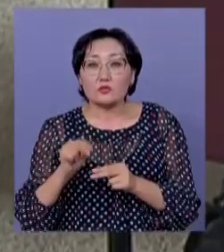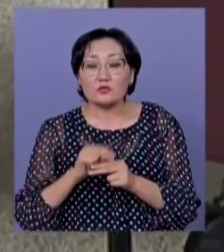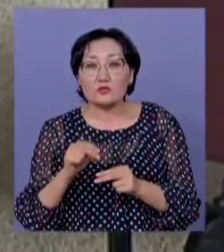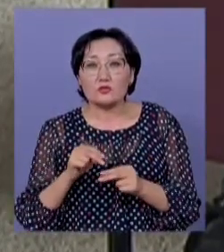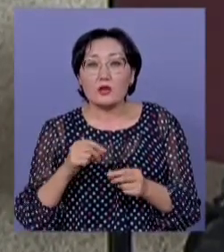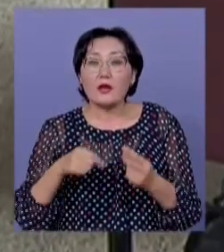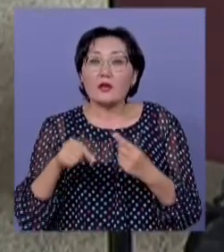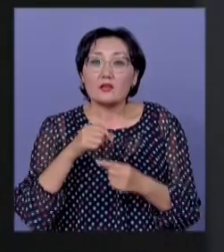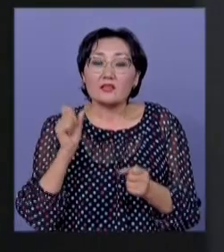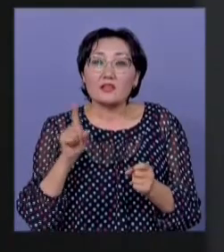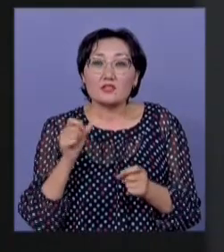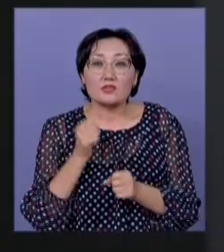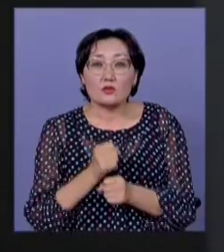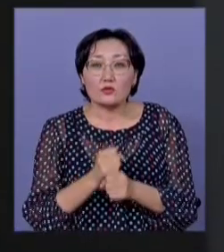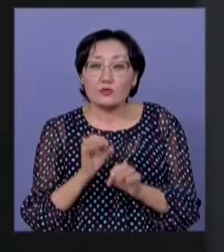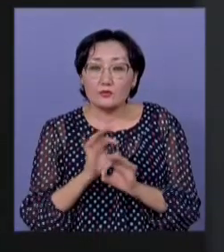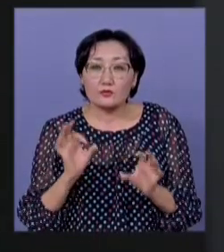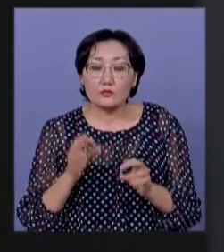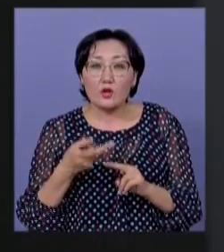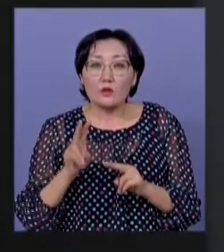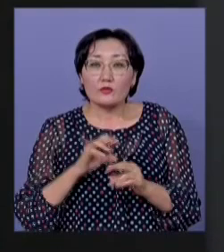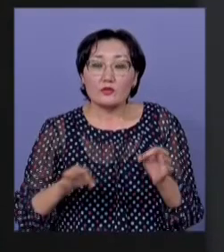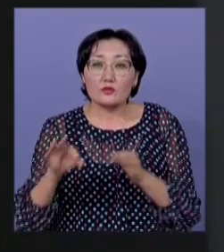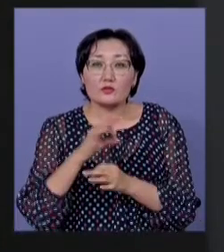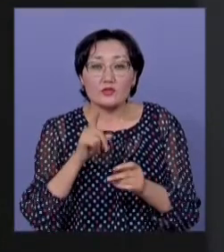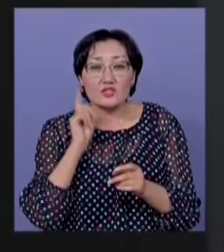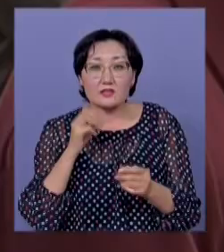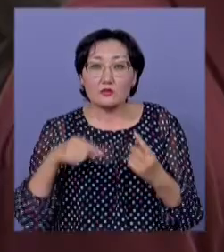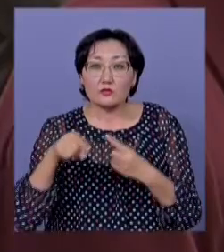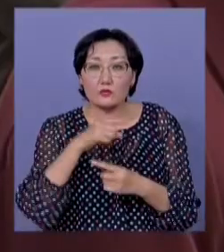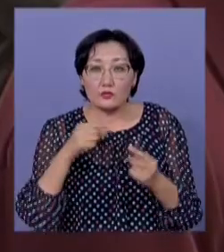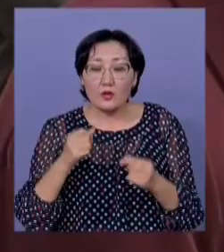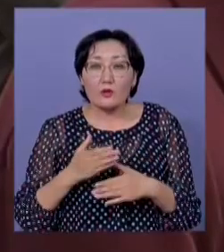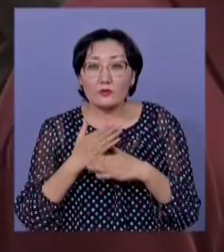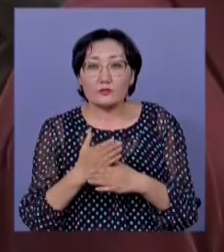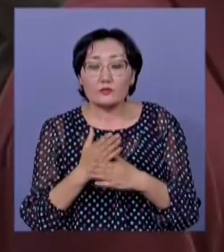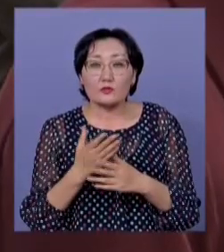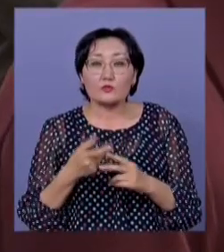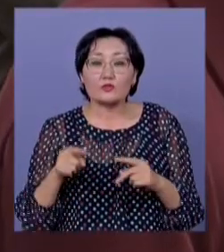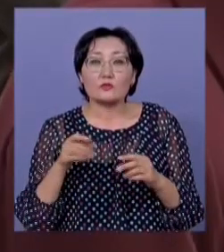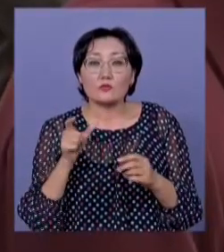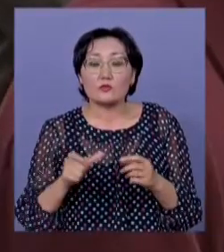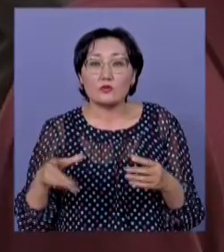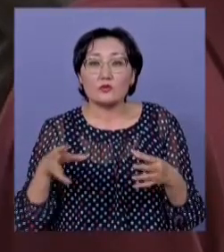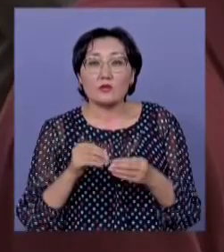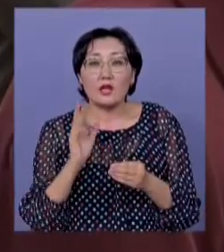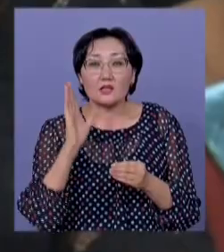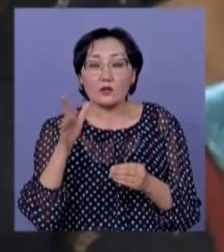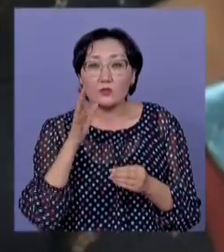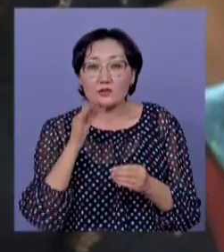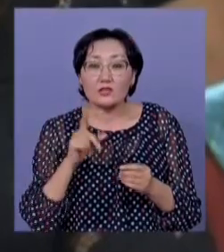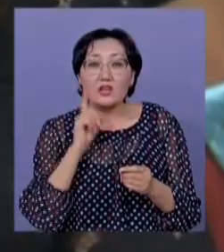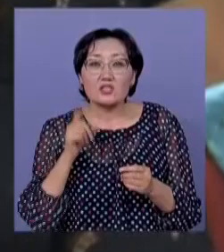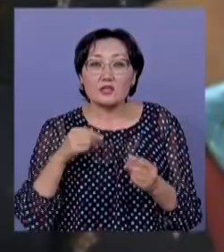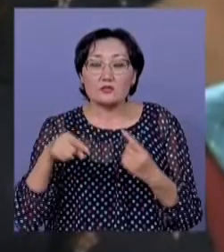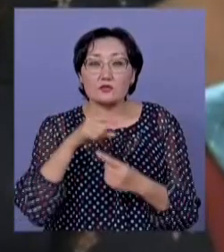қалай жүргізудің қыр-сырымен бөлісті. Мұндай жоба жас кәсіпкерлерге серпін беретіні сөзсіз. Ұйымдастырушылар мұнымен қоса алдағы уақытта жас